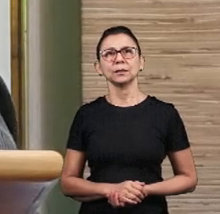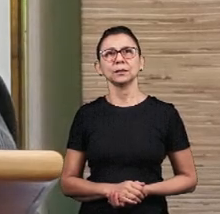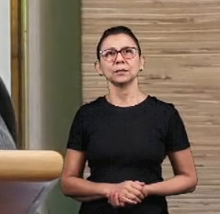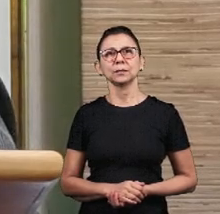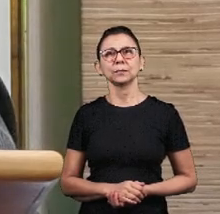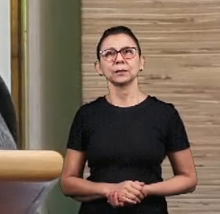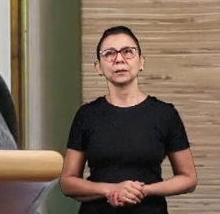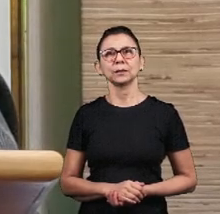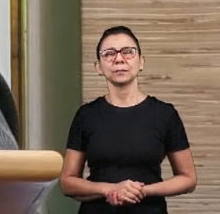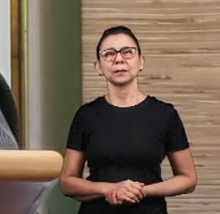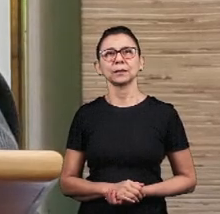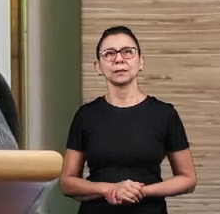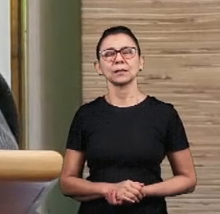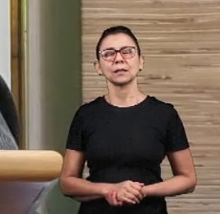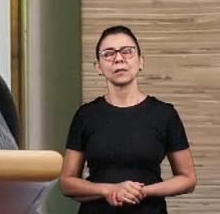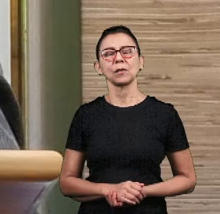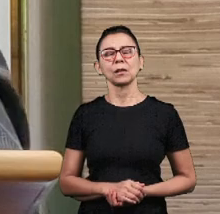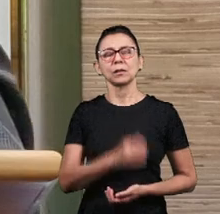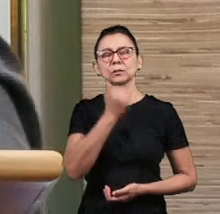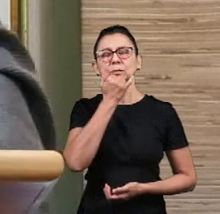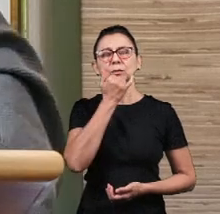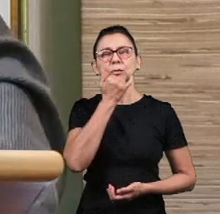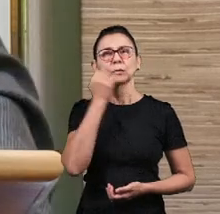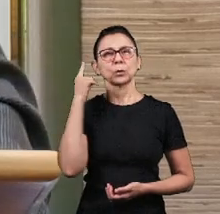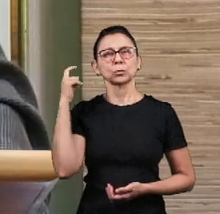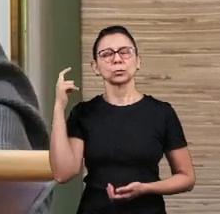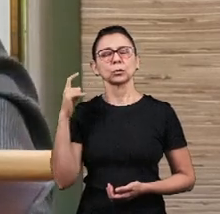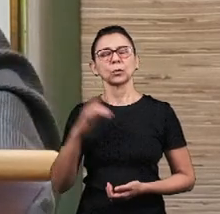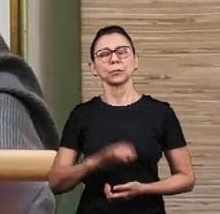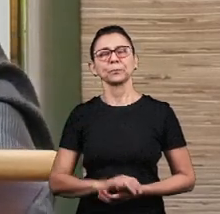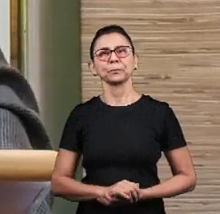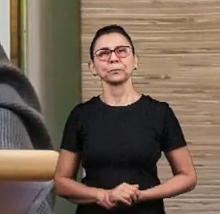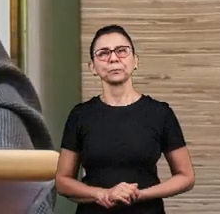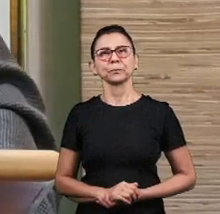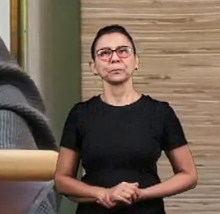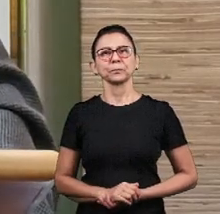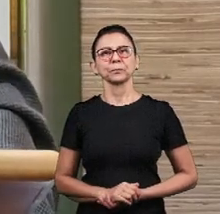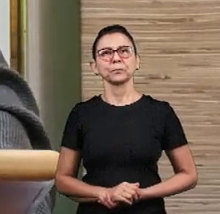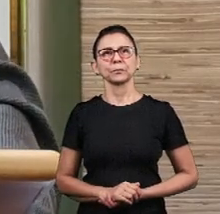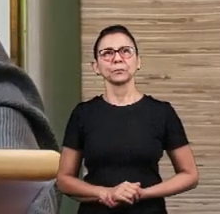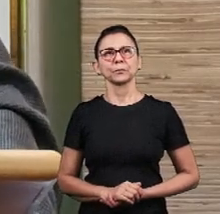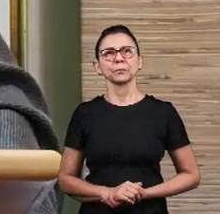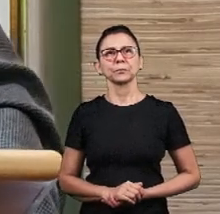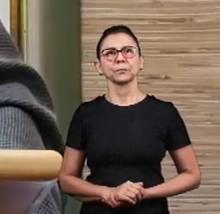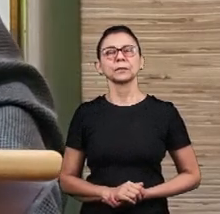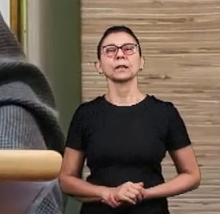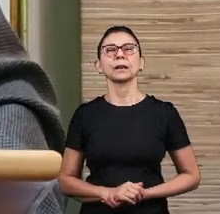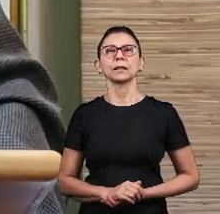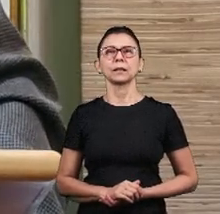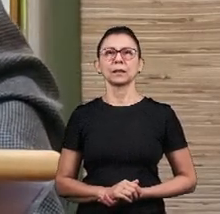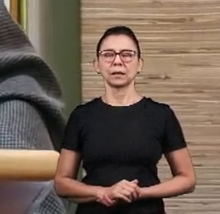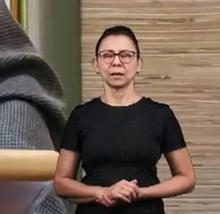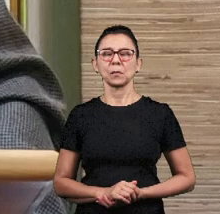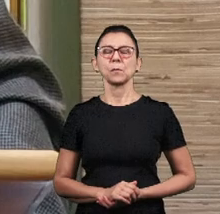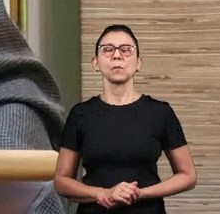encore, la souffrance est très grande. C'est la perte irréparable, c'est le temps